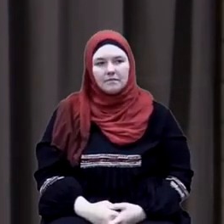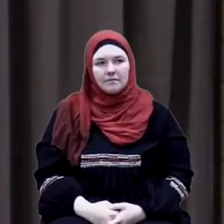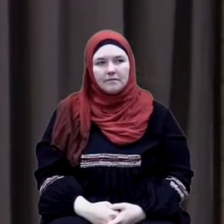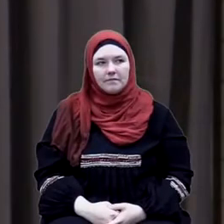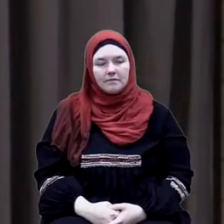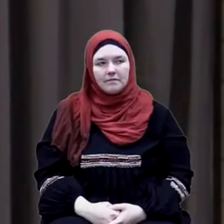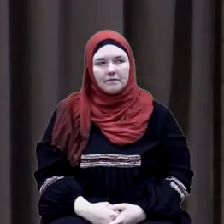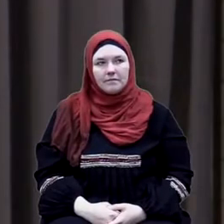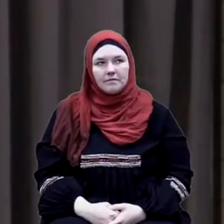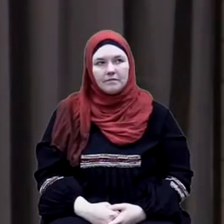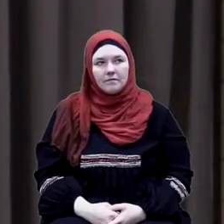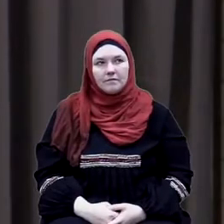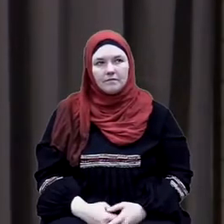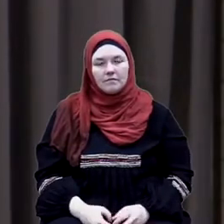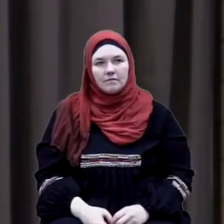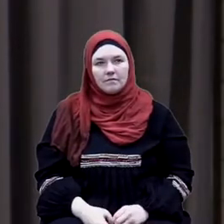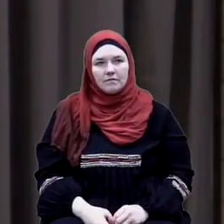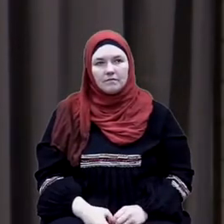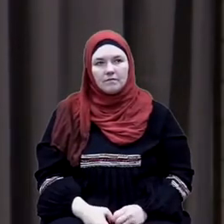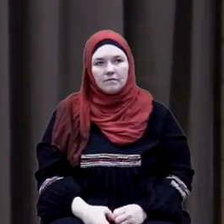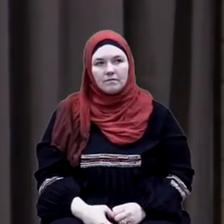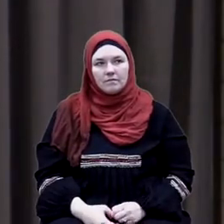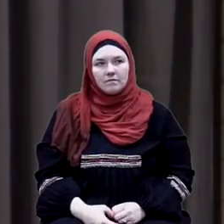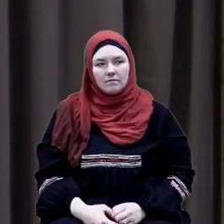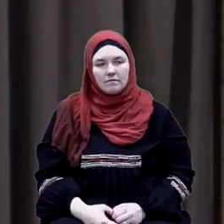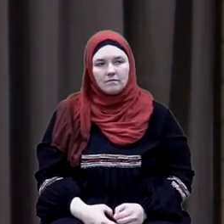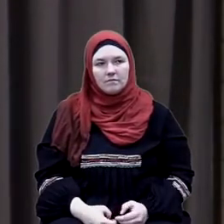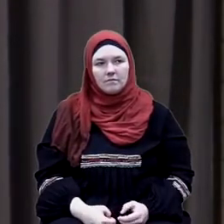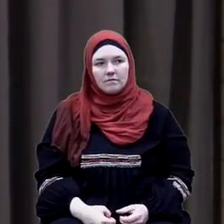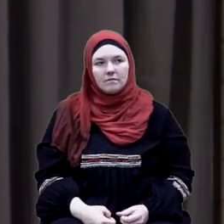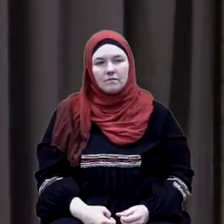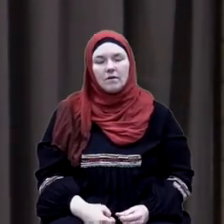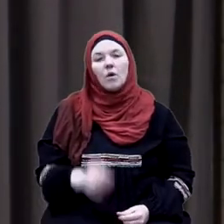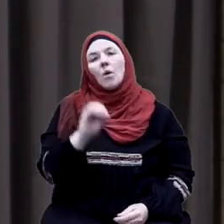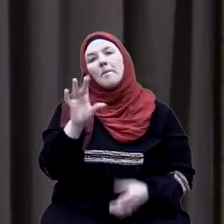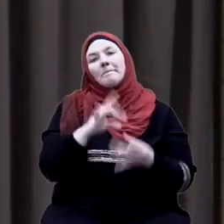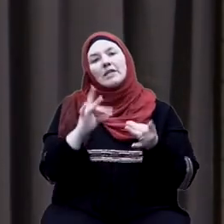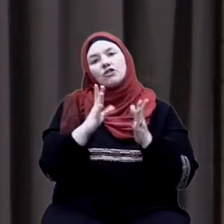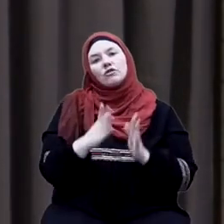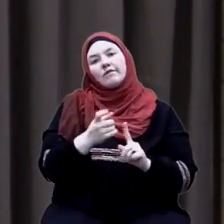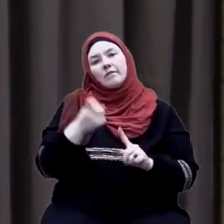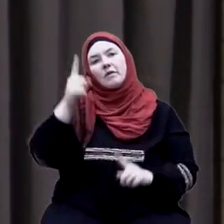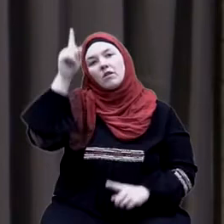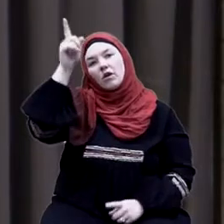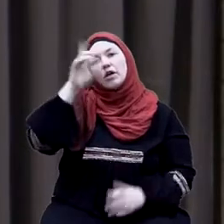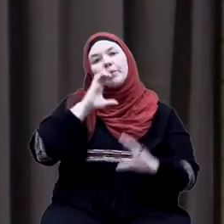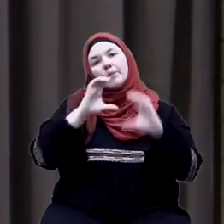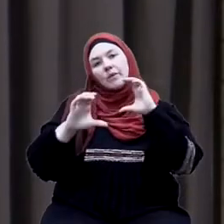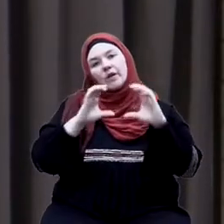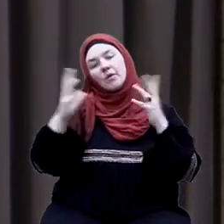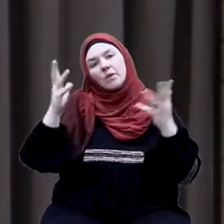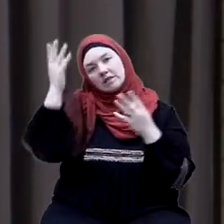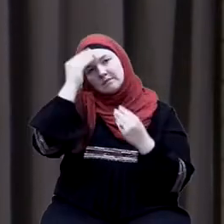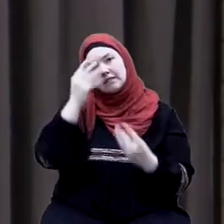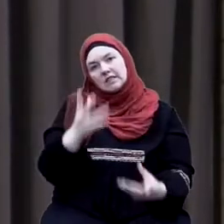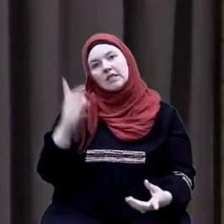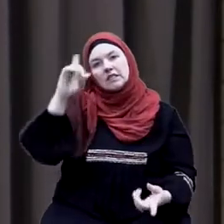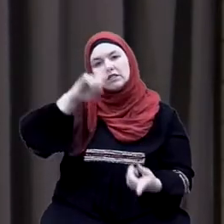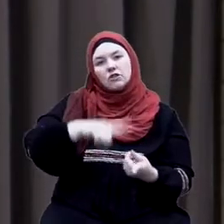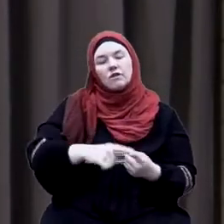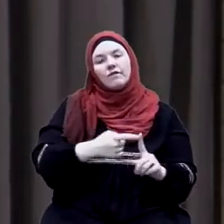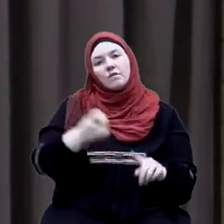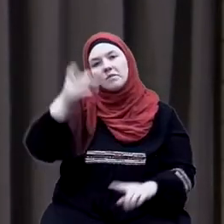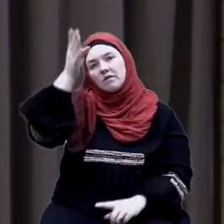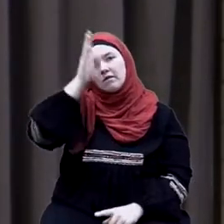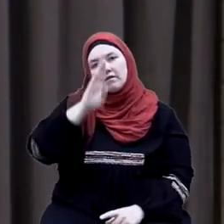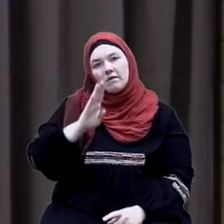وَإِن لَمْ تَفْعَلْ فَمَا بَلَّغْتَ رِسَالَتَهُ. O Messenger of Allah, communicate what has been sent down unto you from